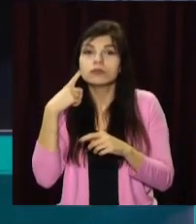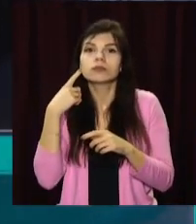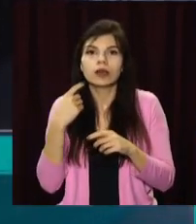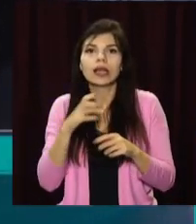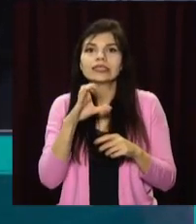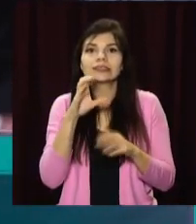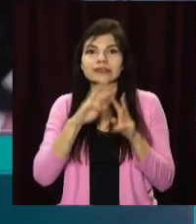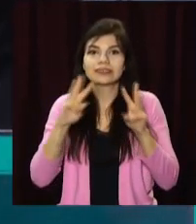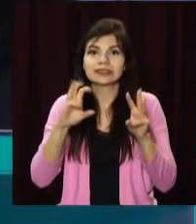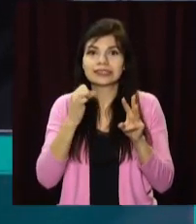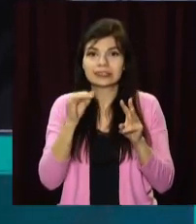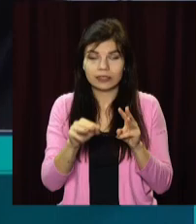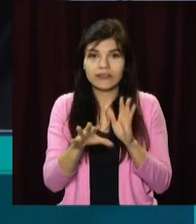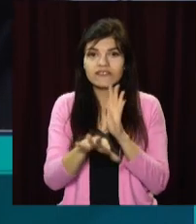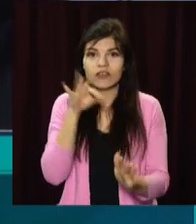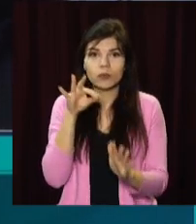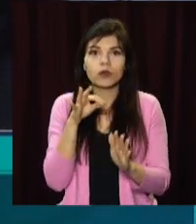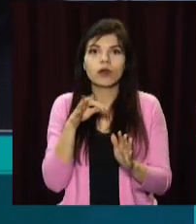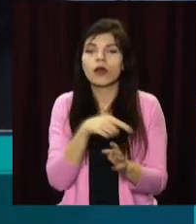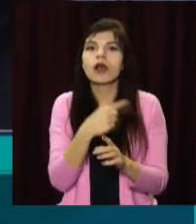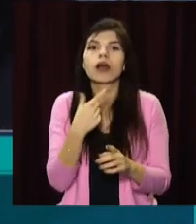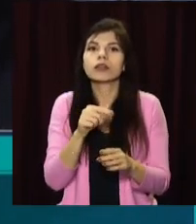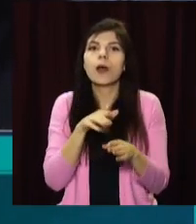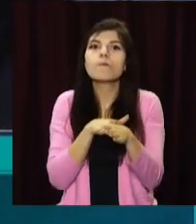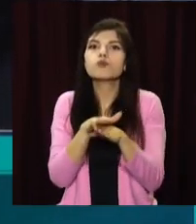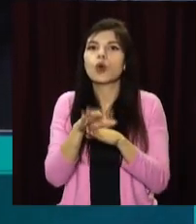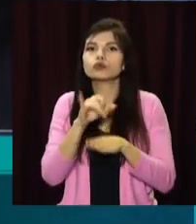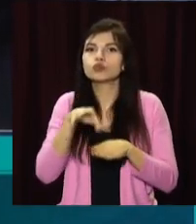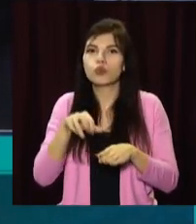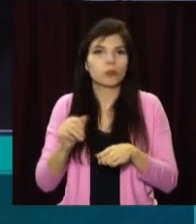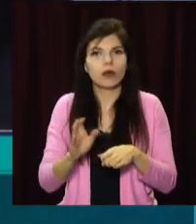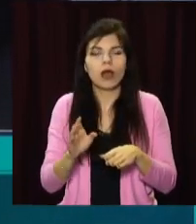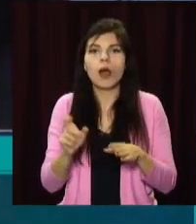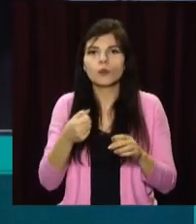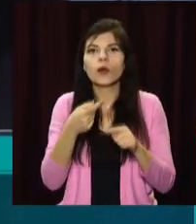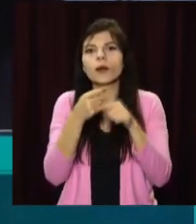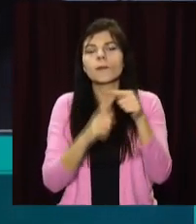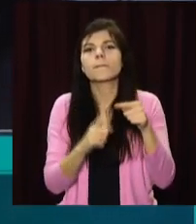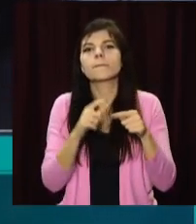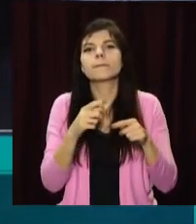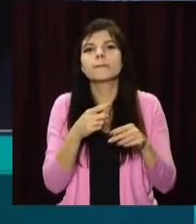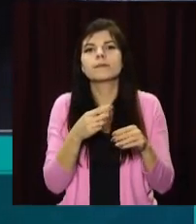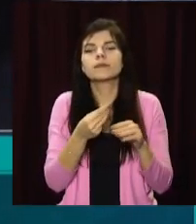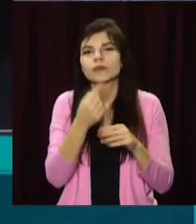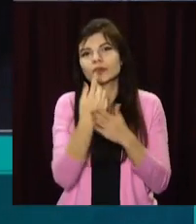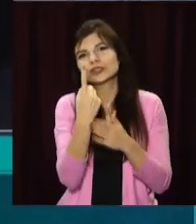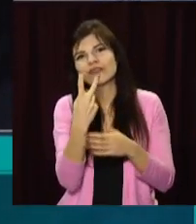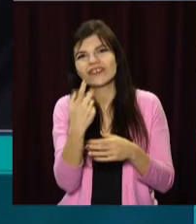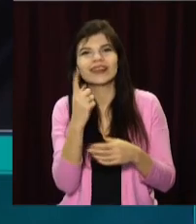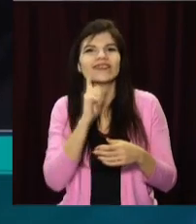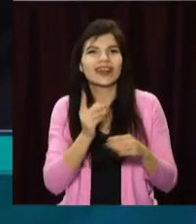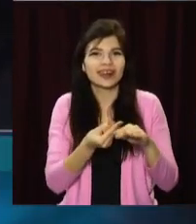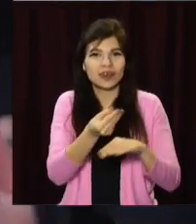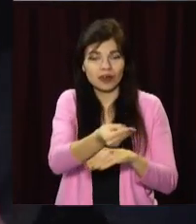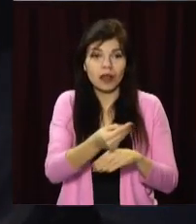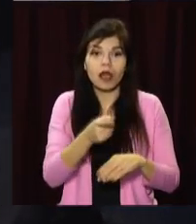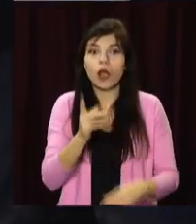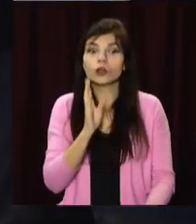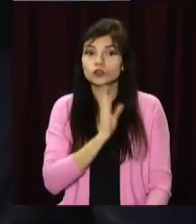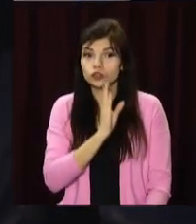ну, знайомих слухаю. І часто вибираю сайти, по яким не повна сума вноситься, а вноситься определена предоплата,